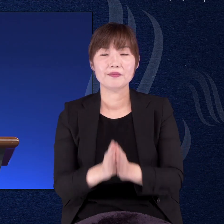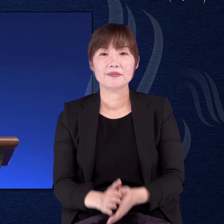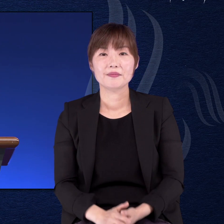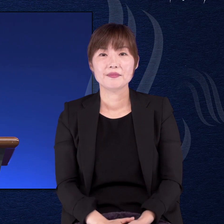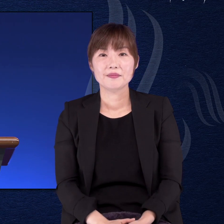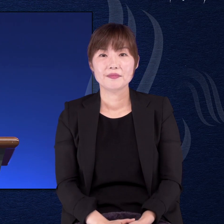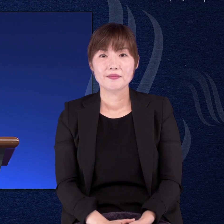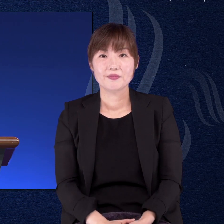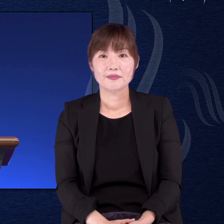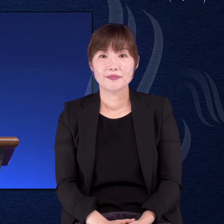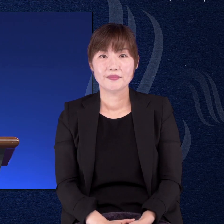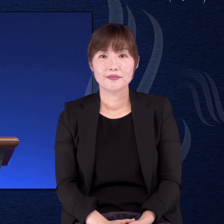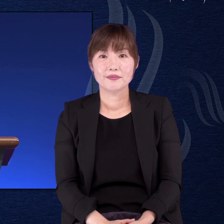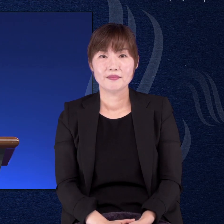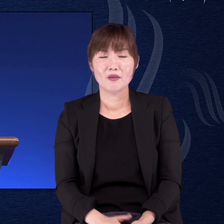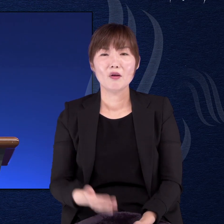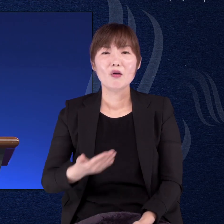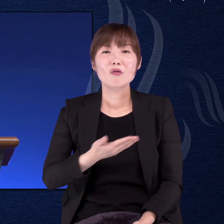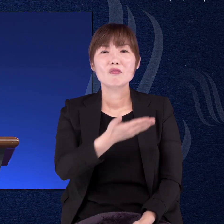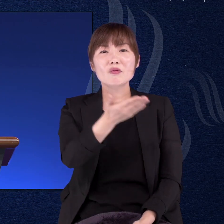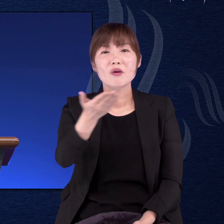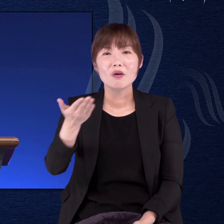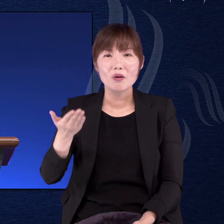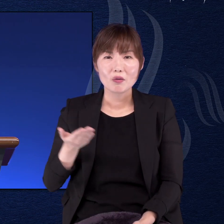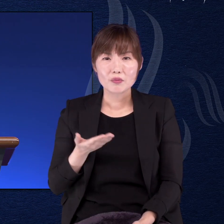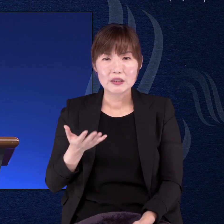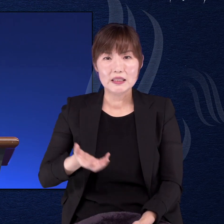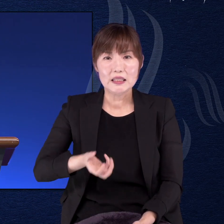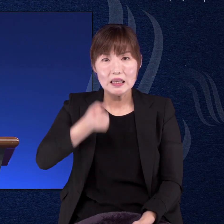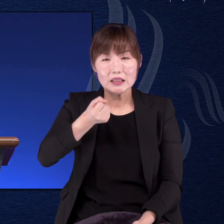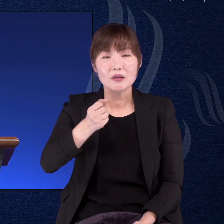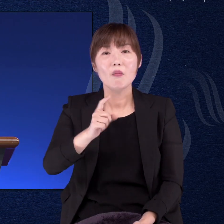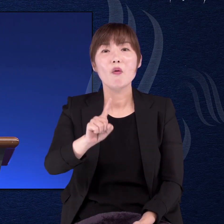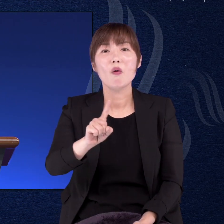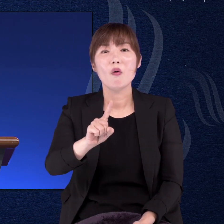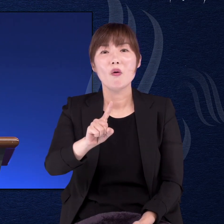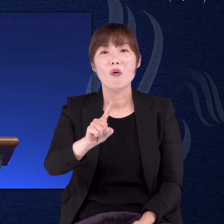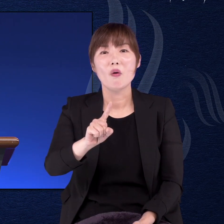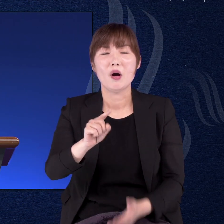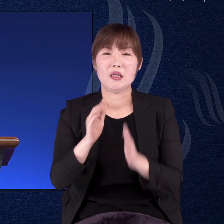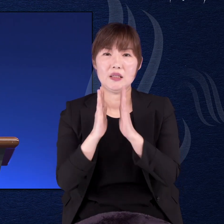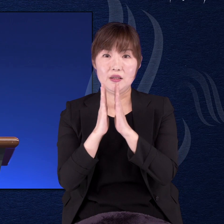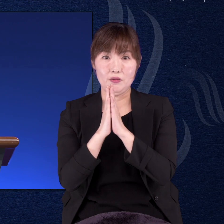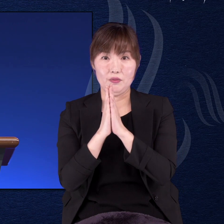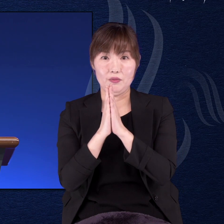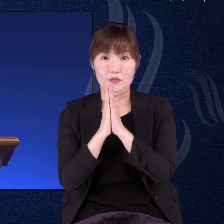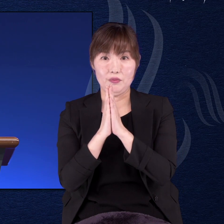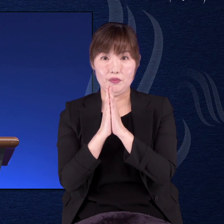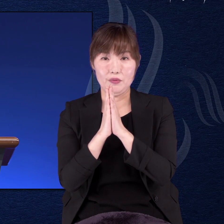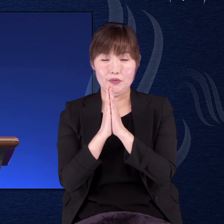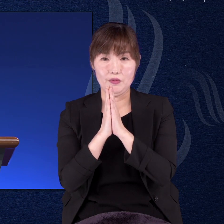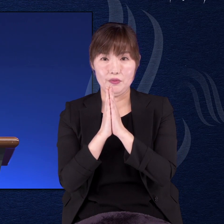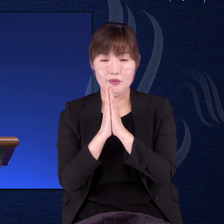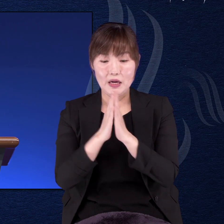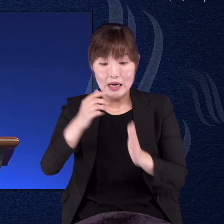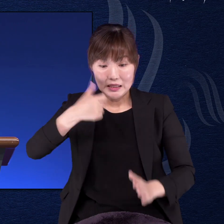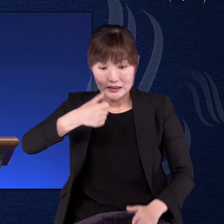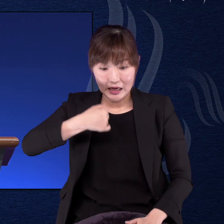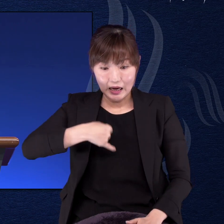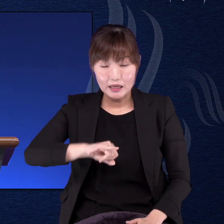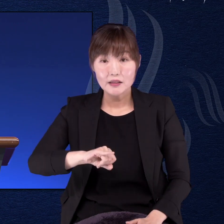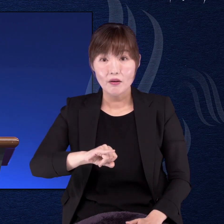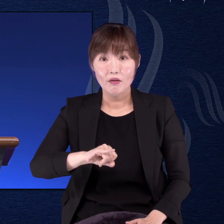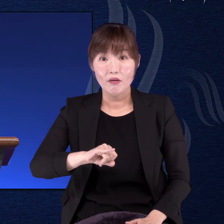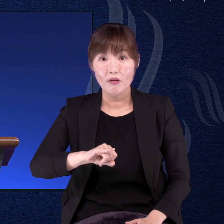우리에게는 이것뿐이에요. 이것만 하시면 돼요. 우리의 자녀들도 마찬가지예요. 이것만 할 수 있게 되는